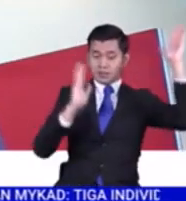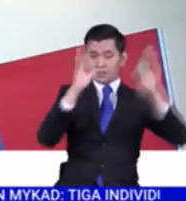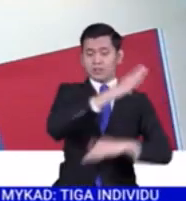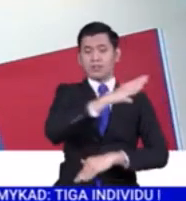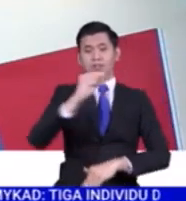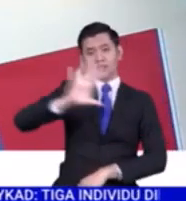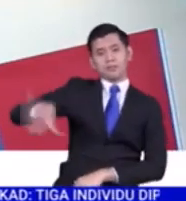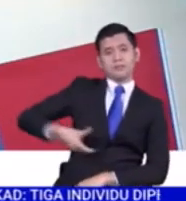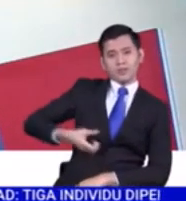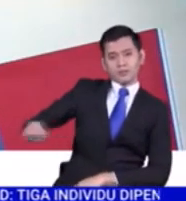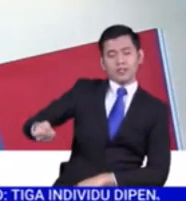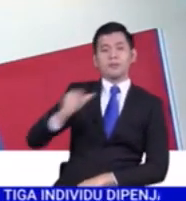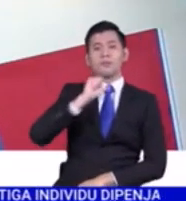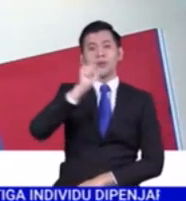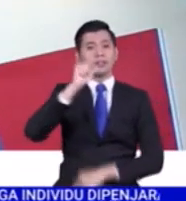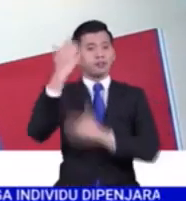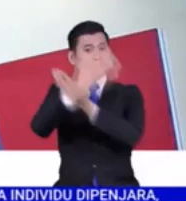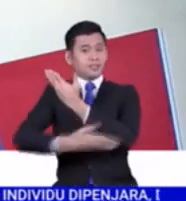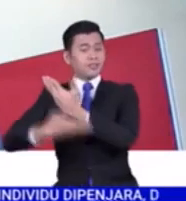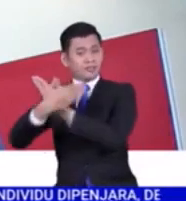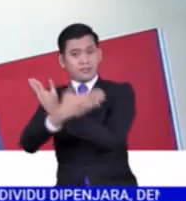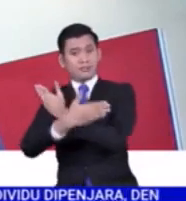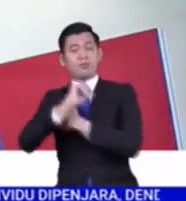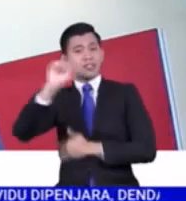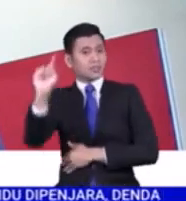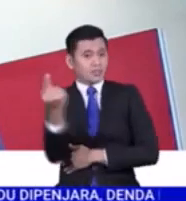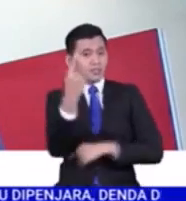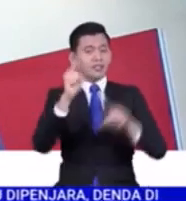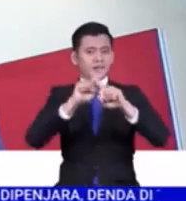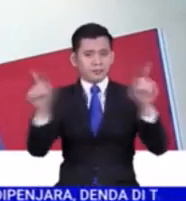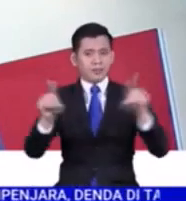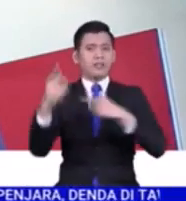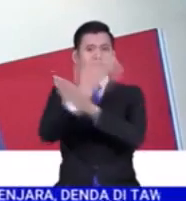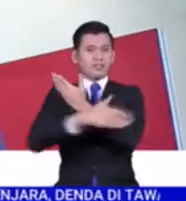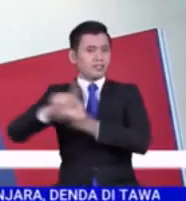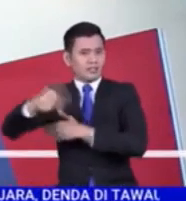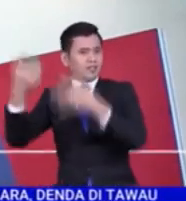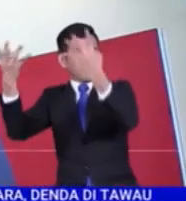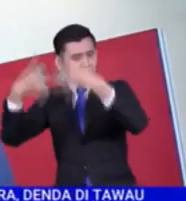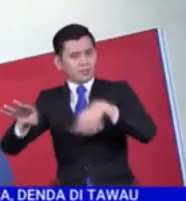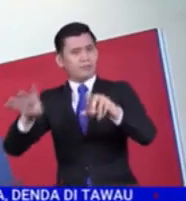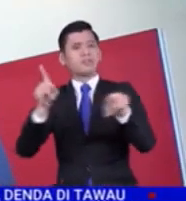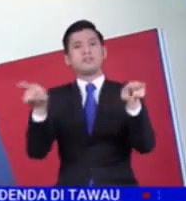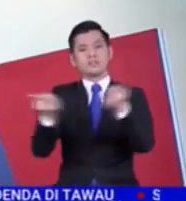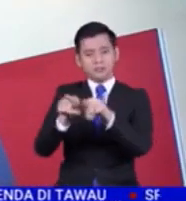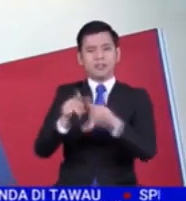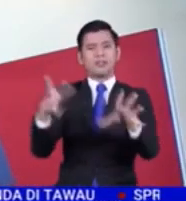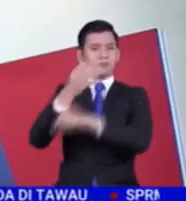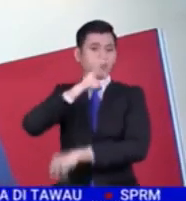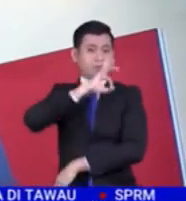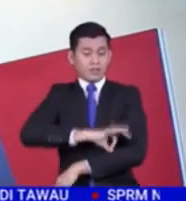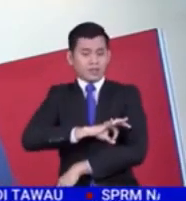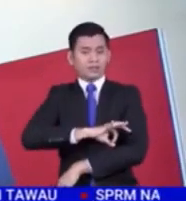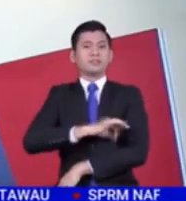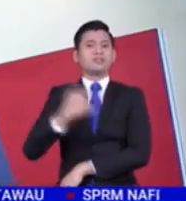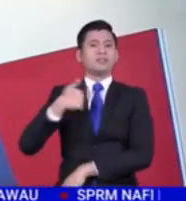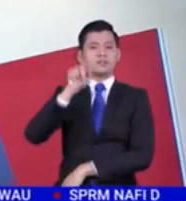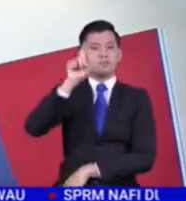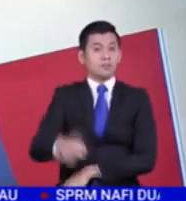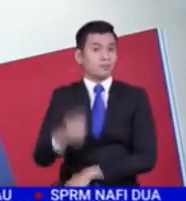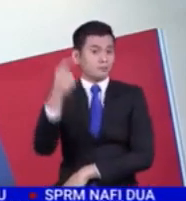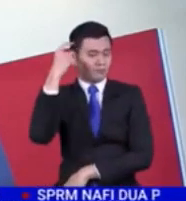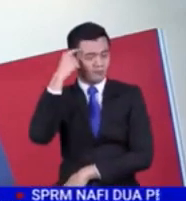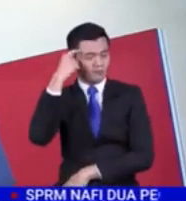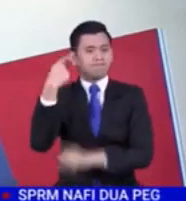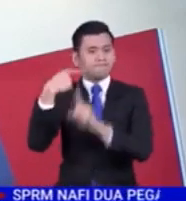juga Kemboja malahan negara ASEAN yang lain. Dan ini adalah sesuatu yang harus diambil berat juga oleh industri